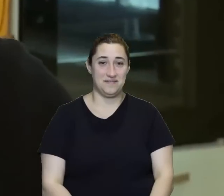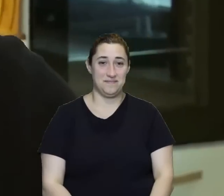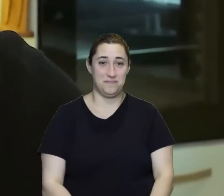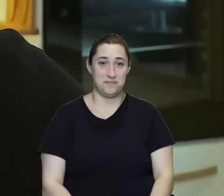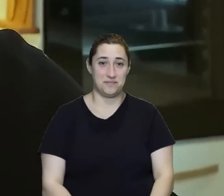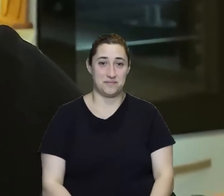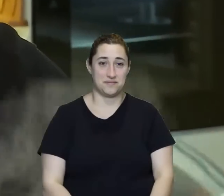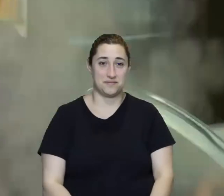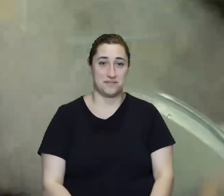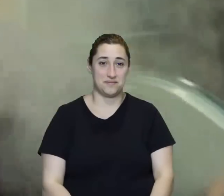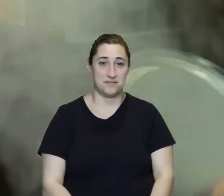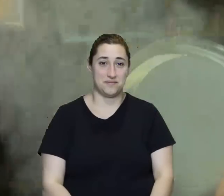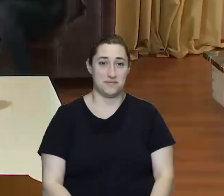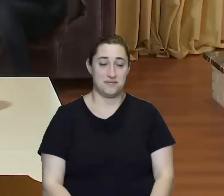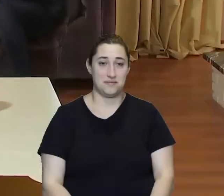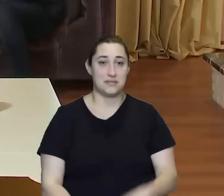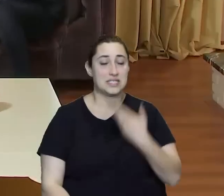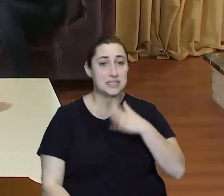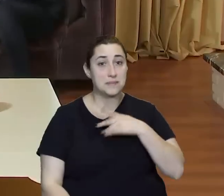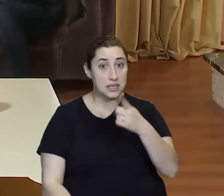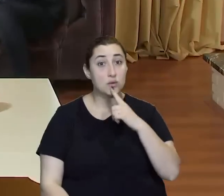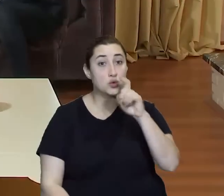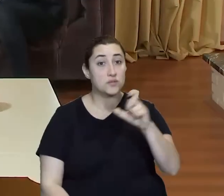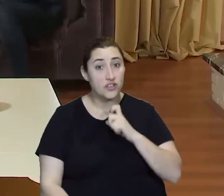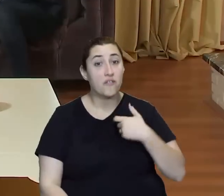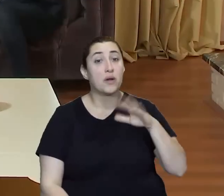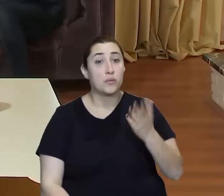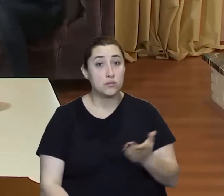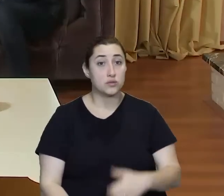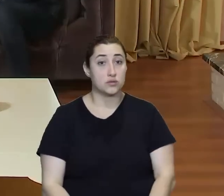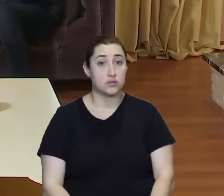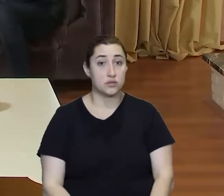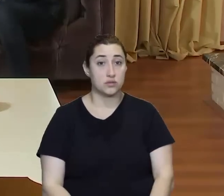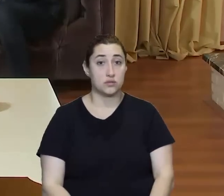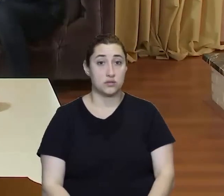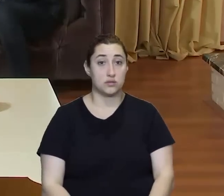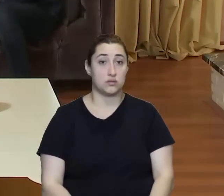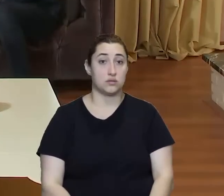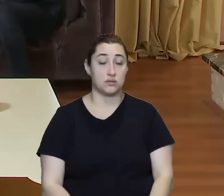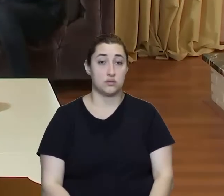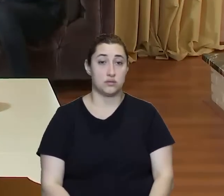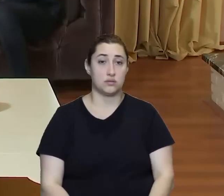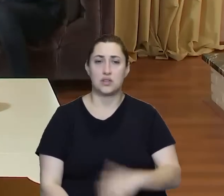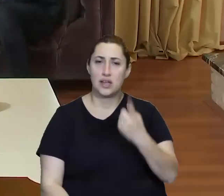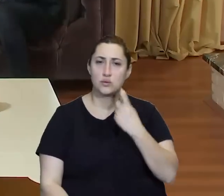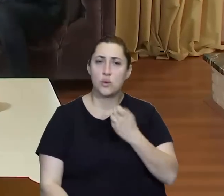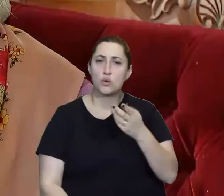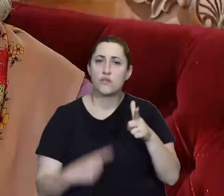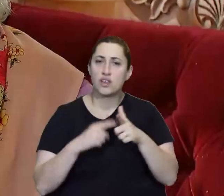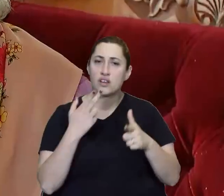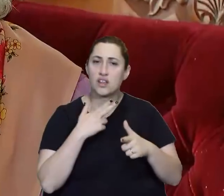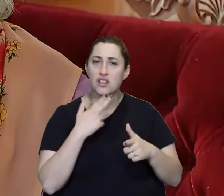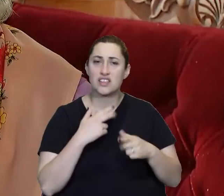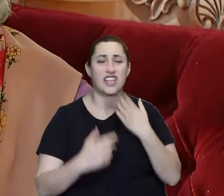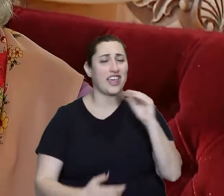yerden kırdığı tencereyi karıştırıyor. Kızım sana sordum. Bir cevap versene yavrum. Ne sormuştun Fikriye